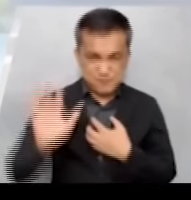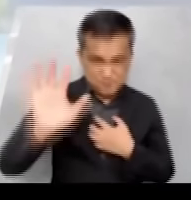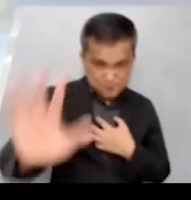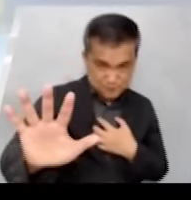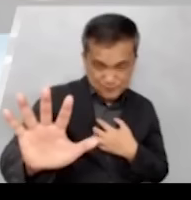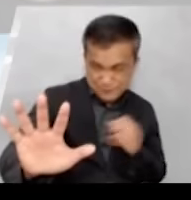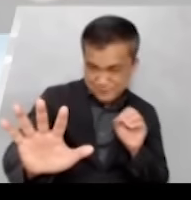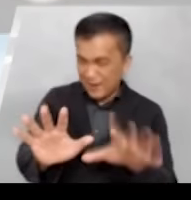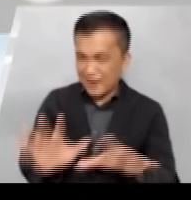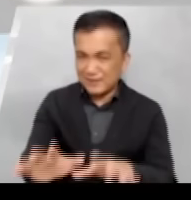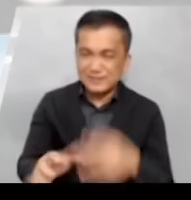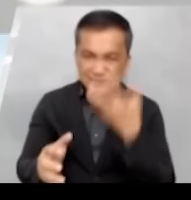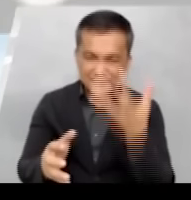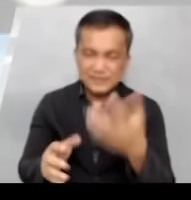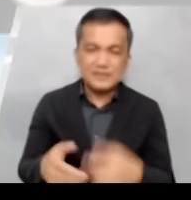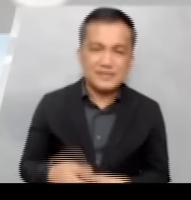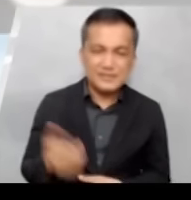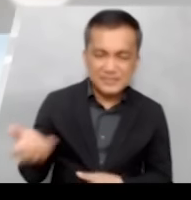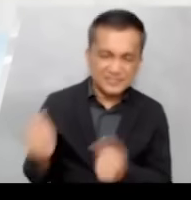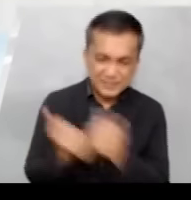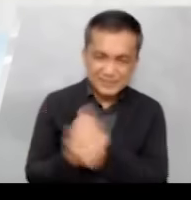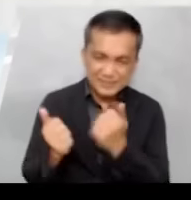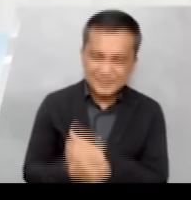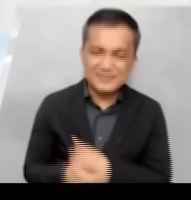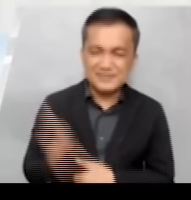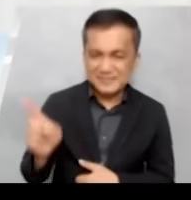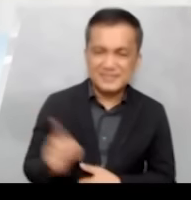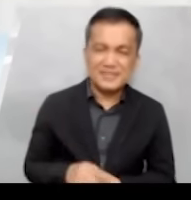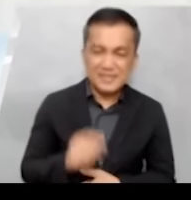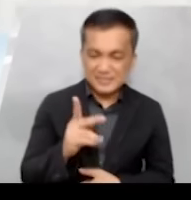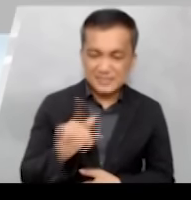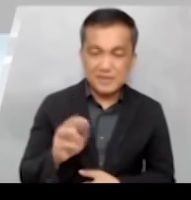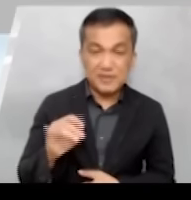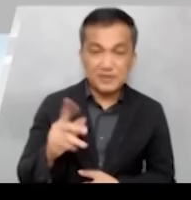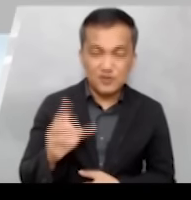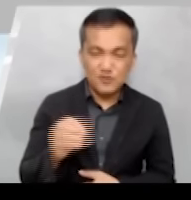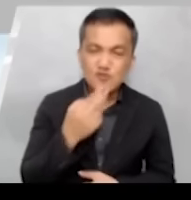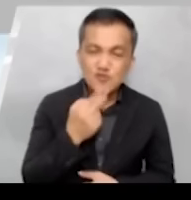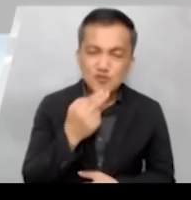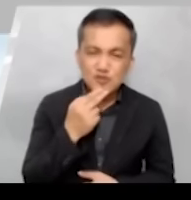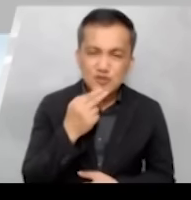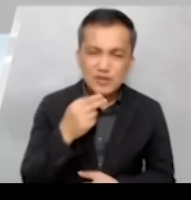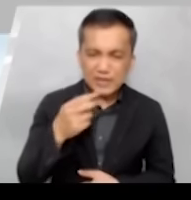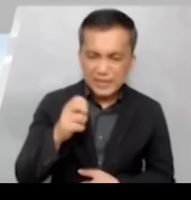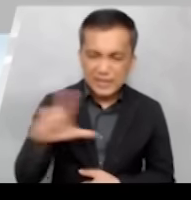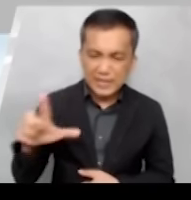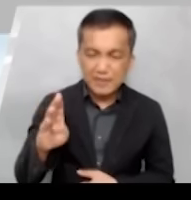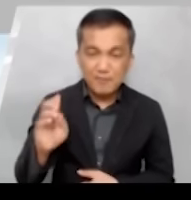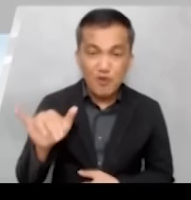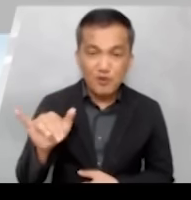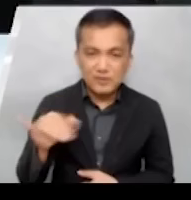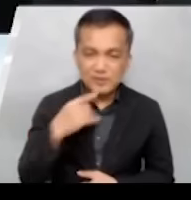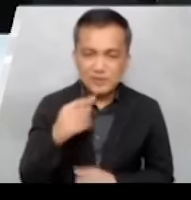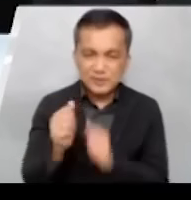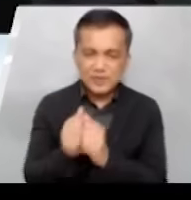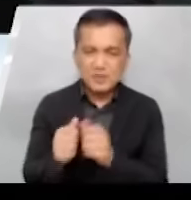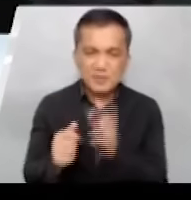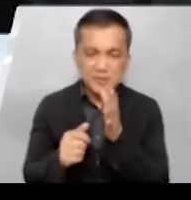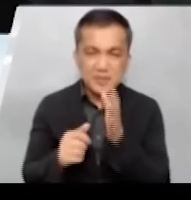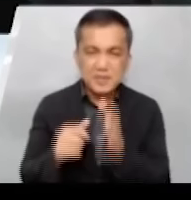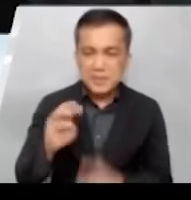S. Very cute si rin si Sky Magno as Little Bell Boy na twinning pa with Mommy Max Collins.